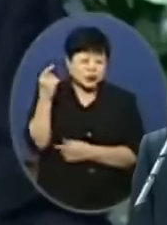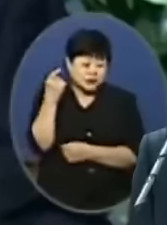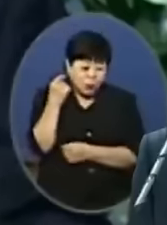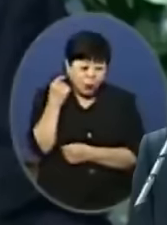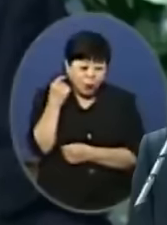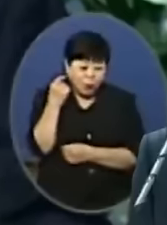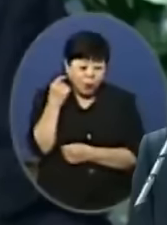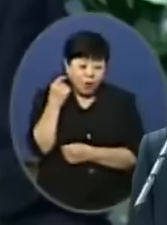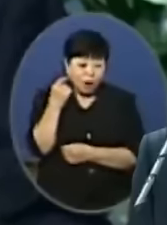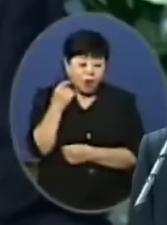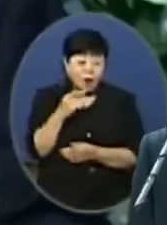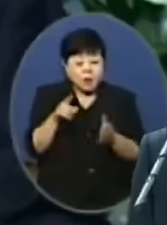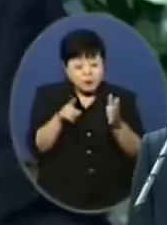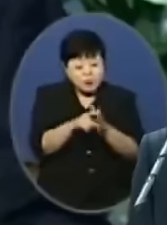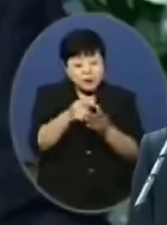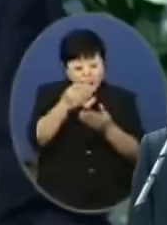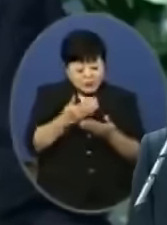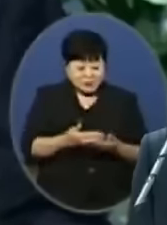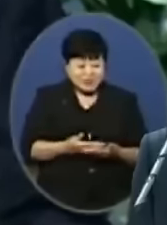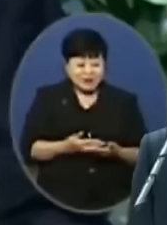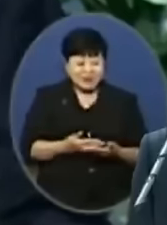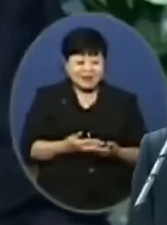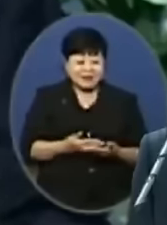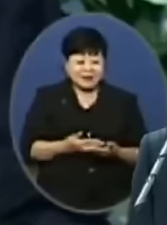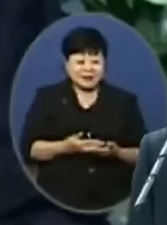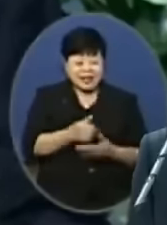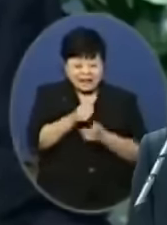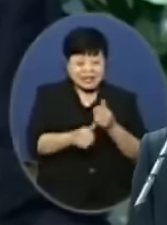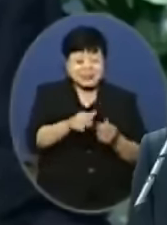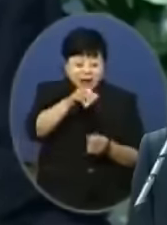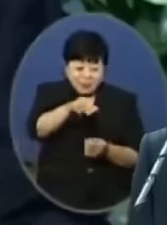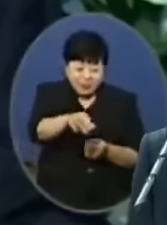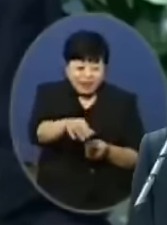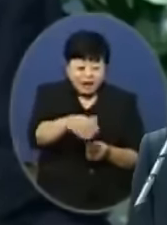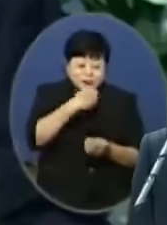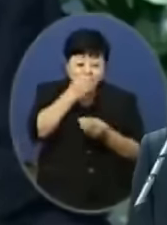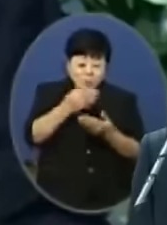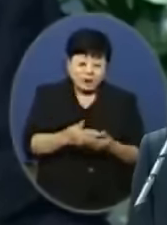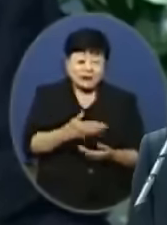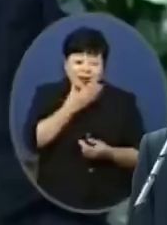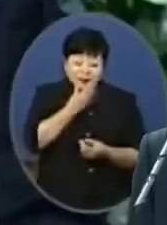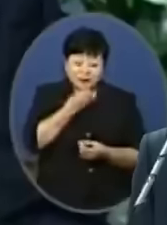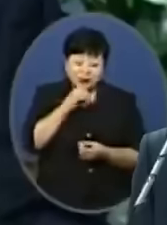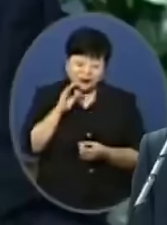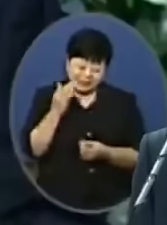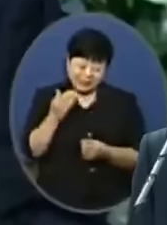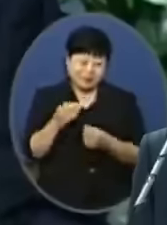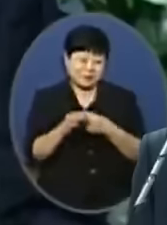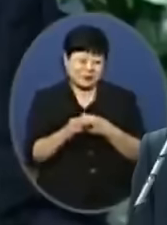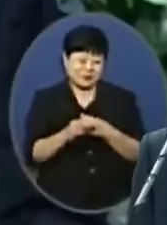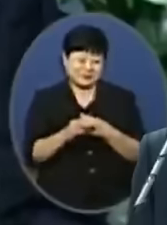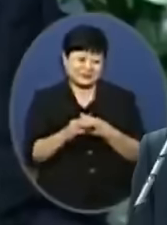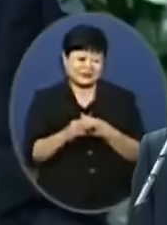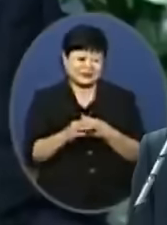듣고 믿음을 얻어서 하나님 앞에 축복받아 행복하게 해주시면